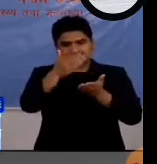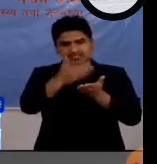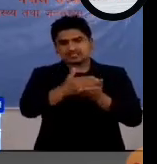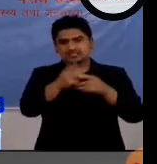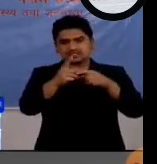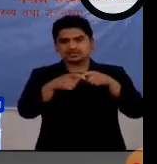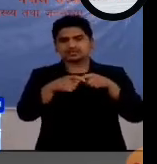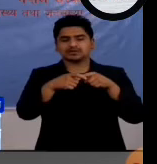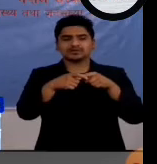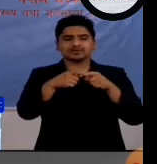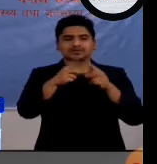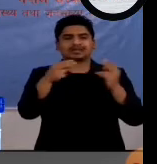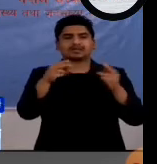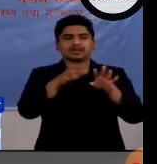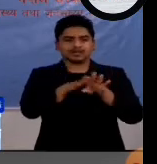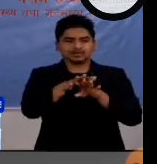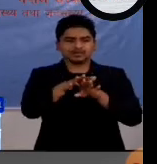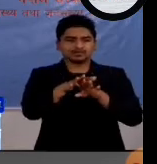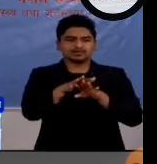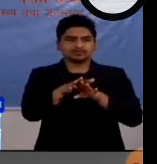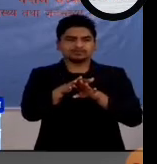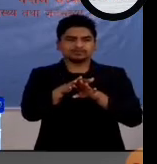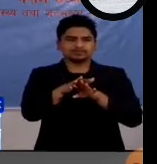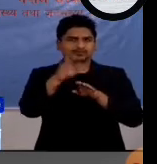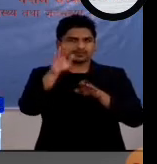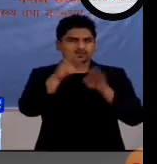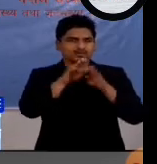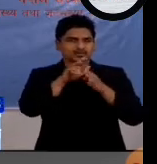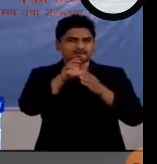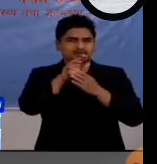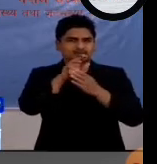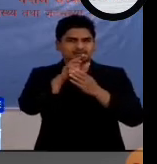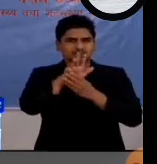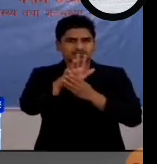रोकथामका लागि प्रयोग हुने सामग्रीहरू करिब